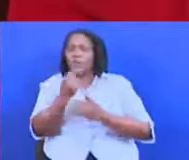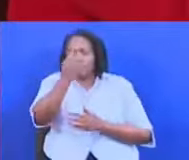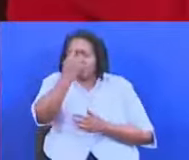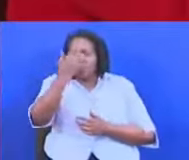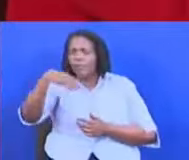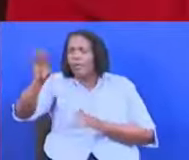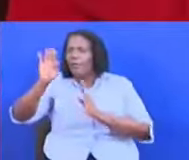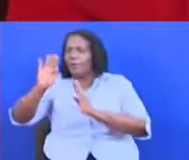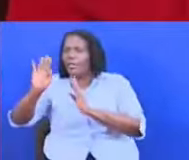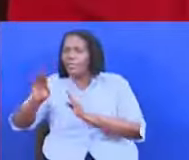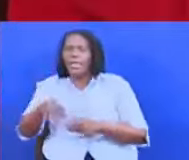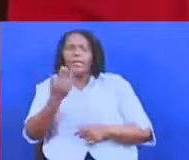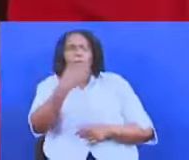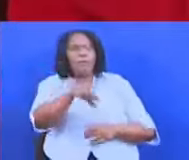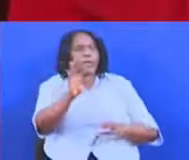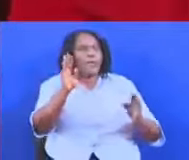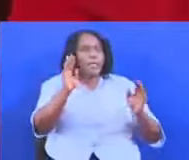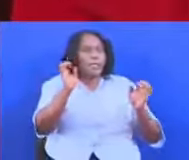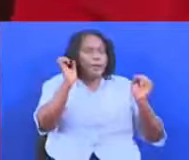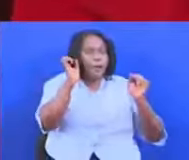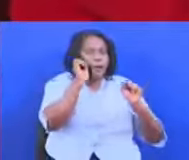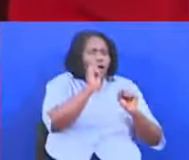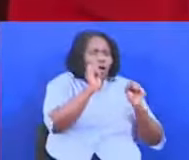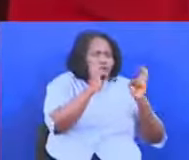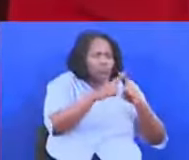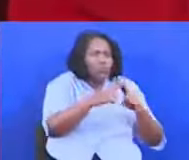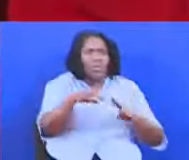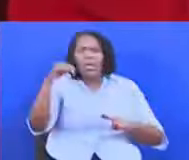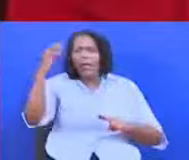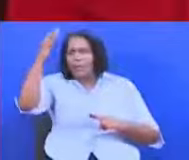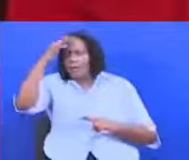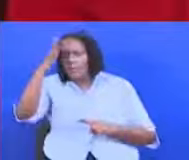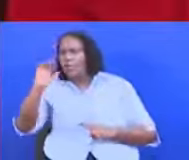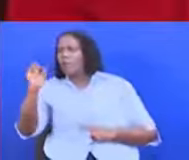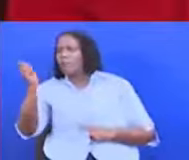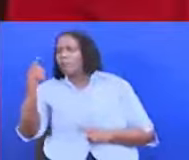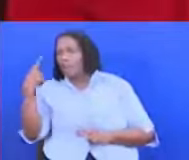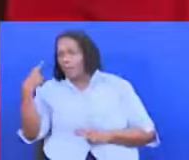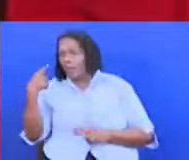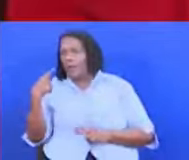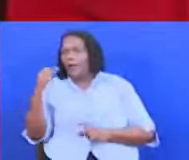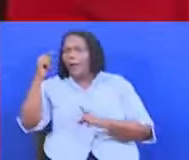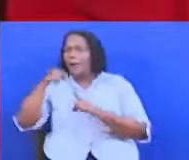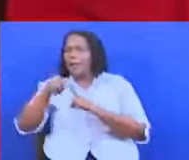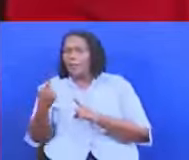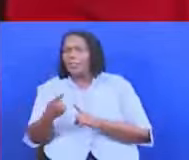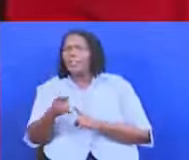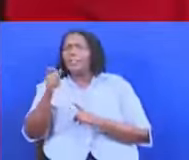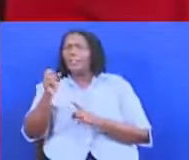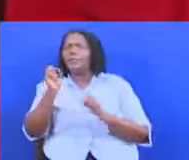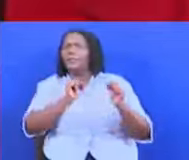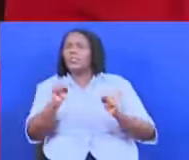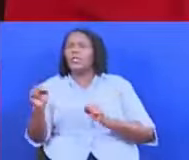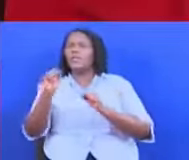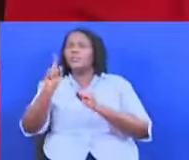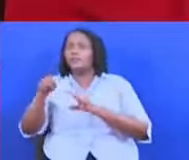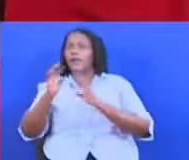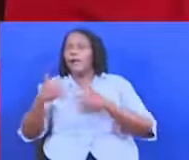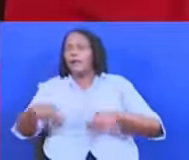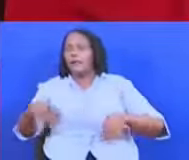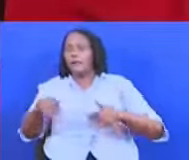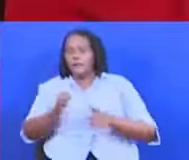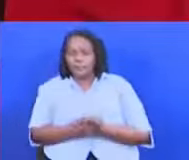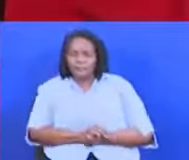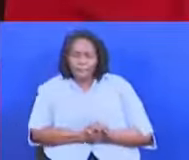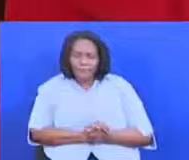kwenda Kia, kwenda Arusha, kwenda Mbeya na maeneo mengine ambayo yameboreshwa ili kurahisisha pia namna ya utendaji. Mheshimiwa